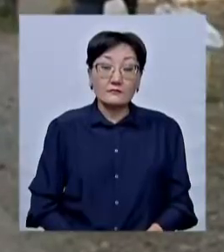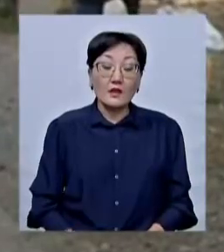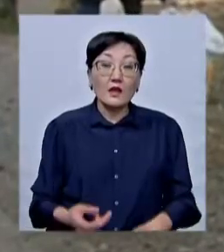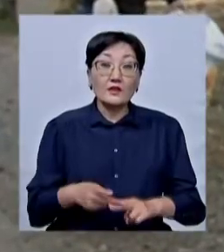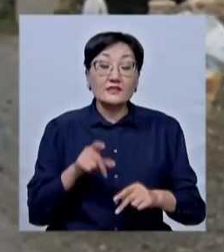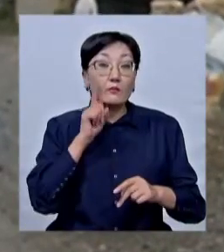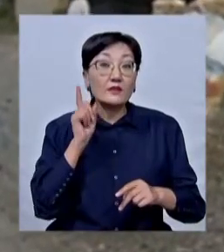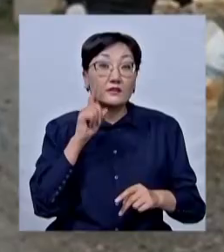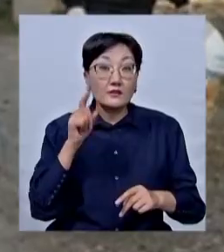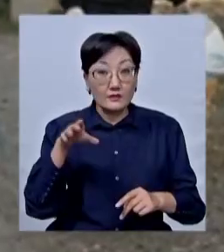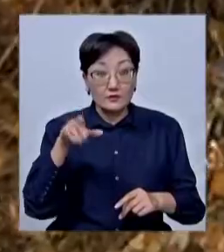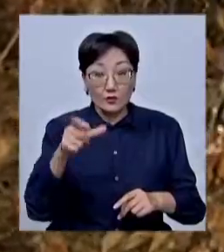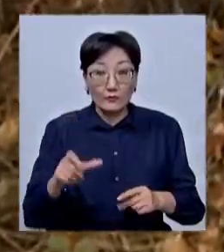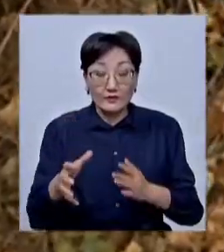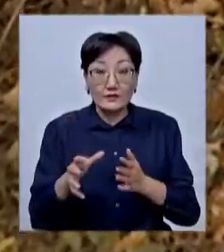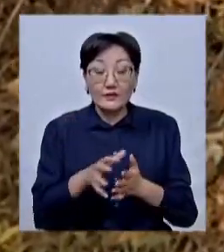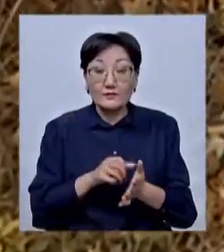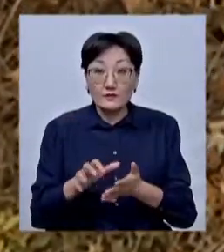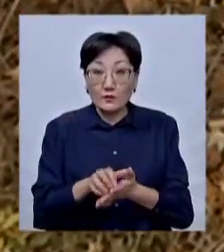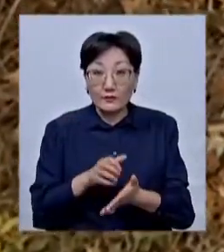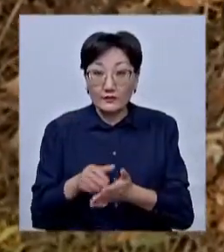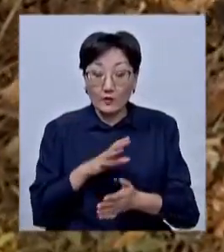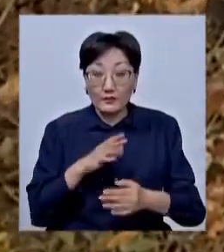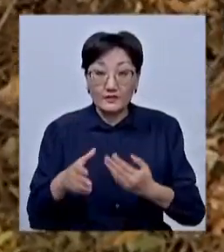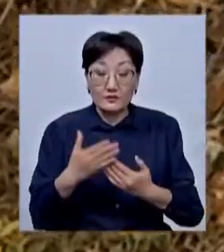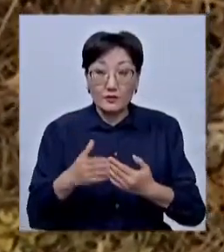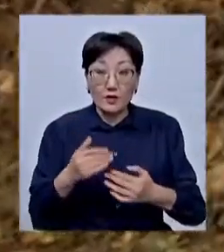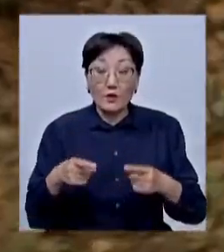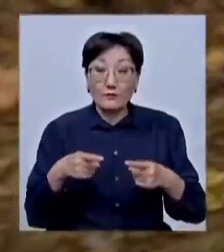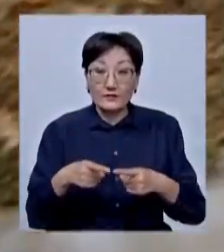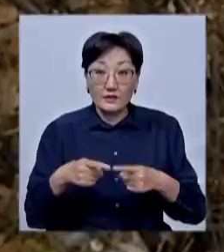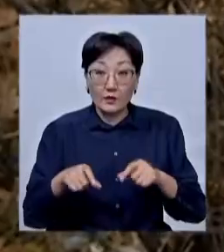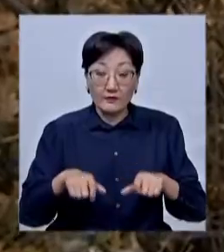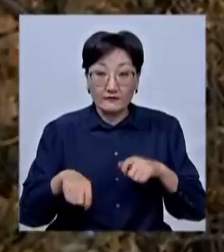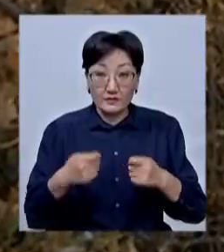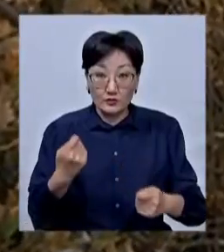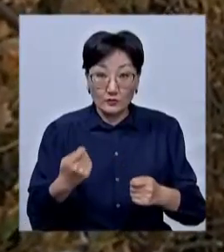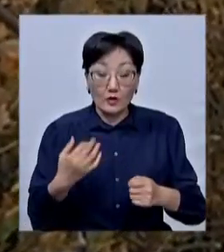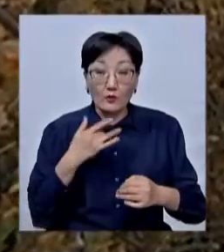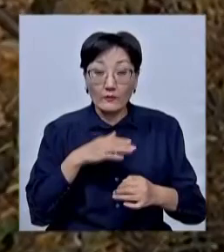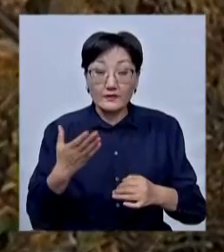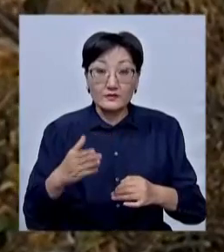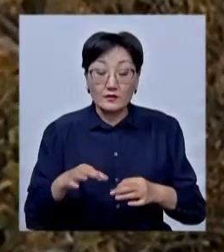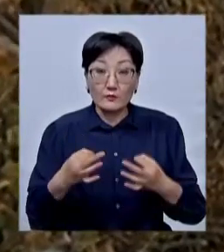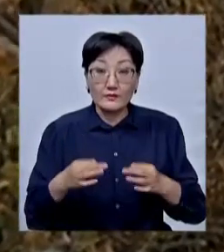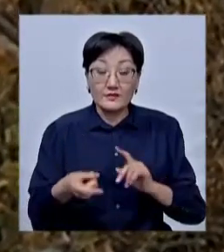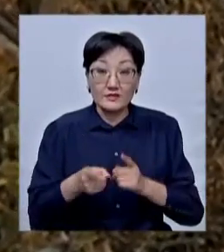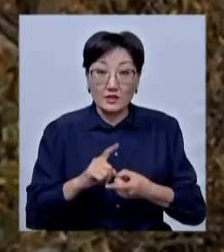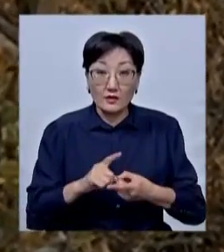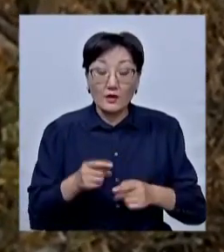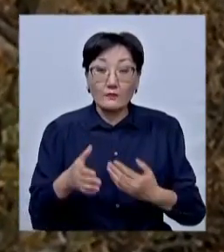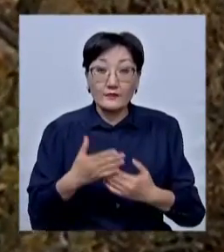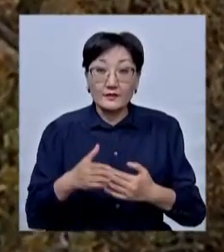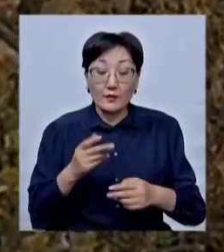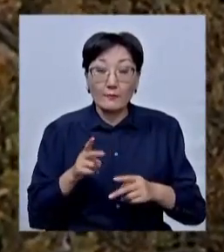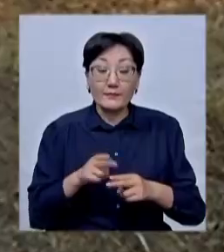Эти молодые люди, которые занимаются уборкой городских улиц, были осуждены за уголовные правонарушения. Но многих из них помиловали, изменив меру пресечения